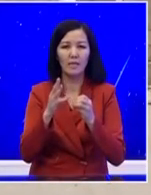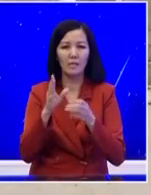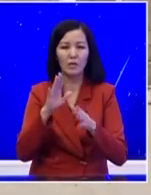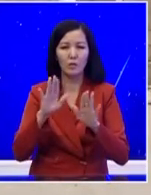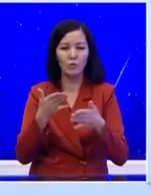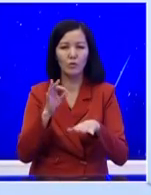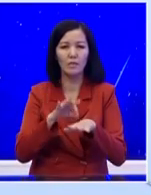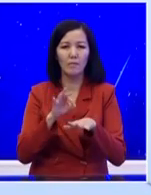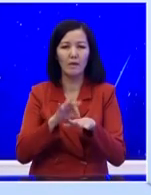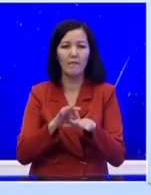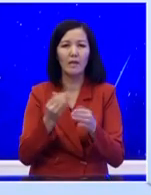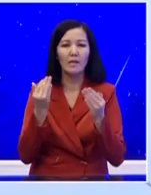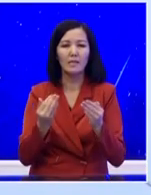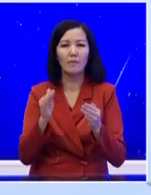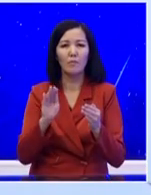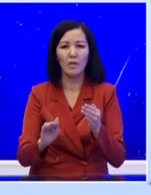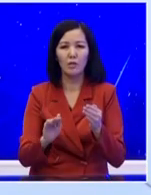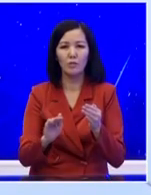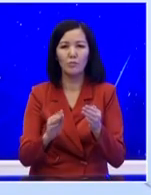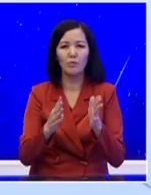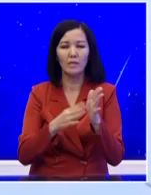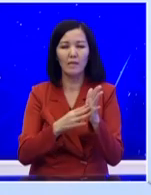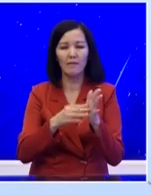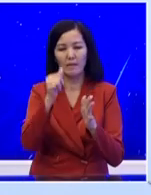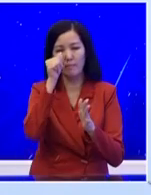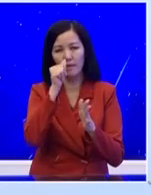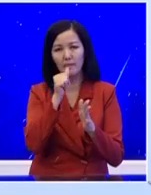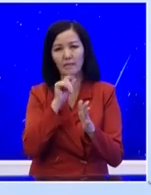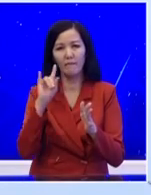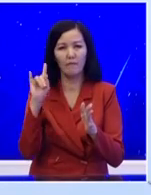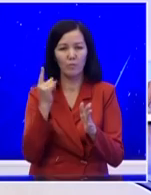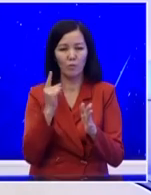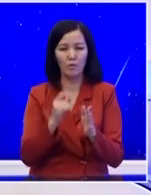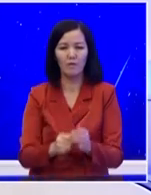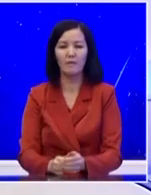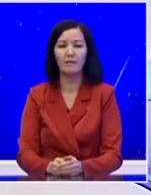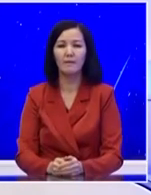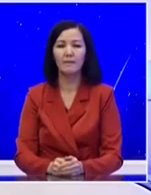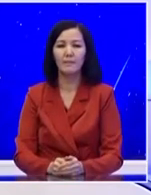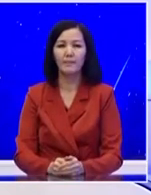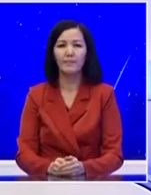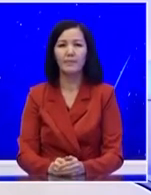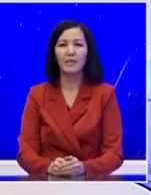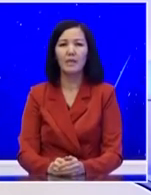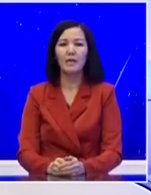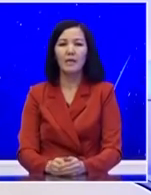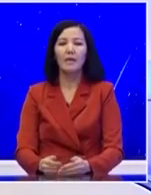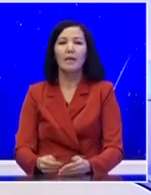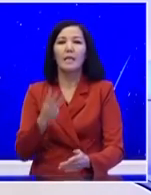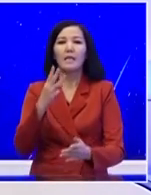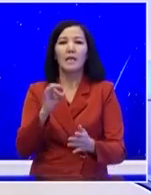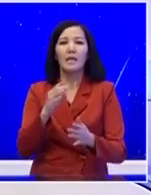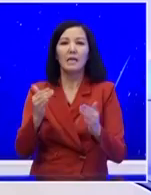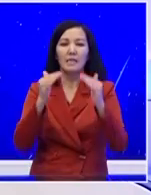13 случаев заболевания. Самому младшему пациенту всего 9 месяцев. А тем временем почти в 3